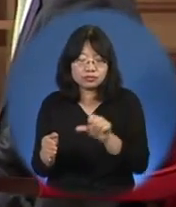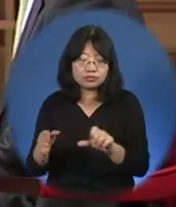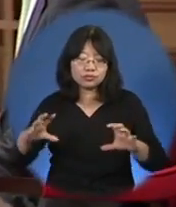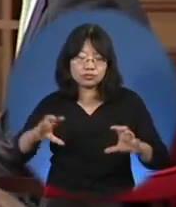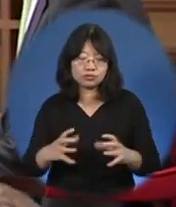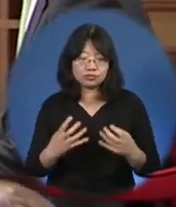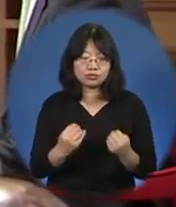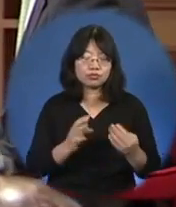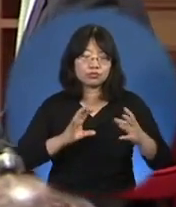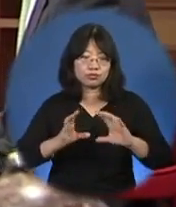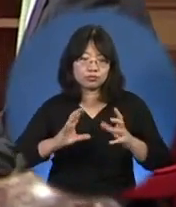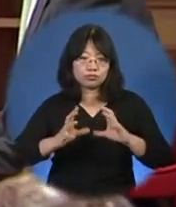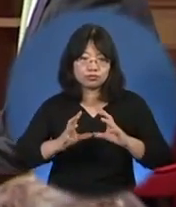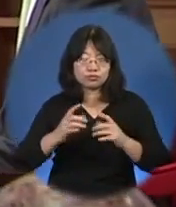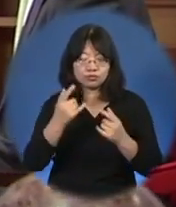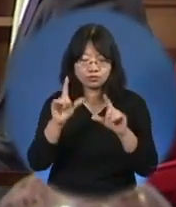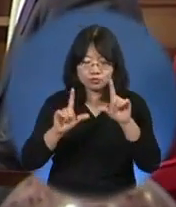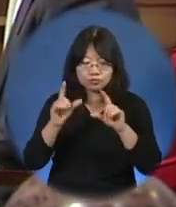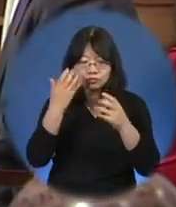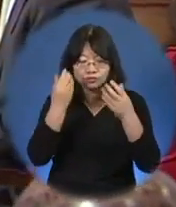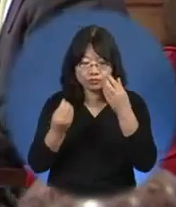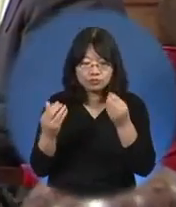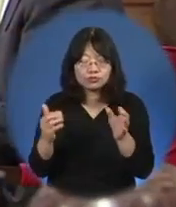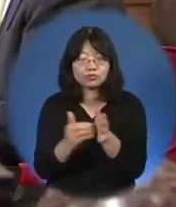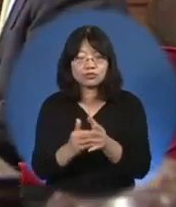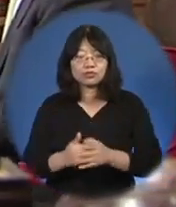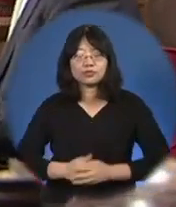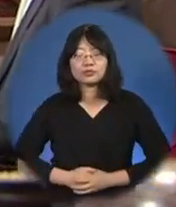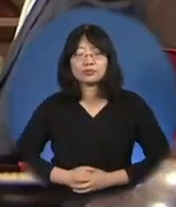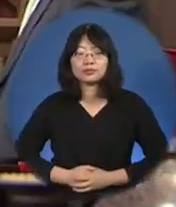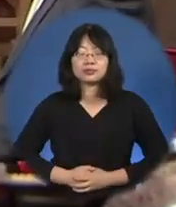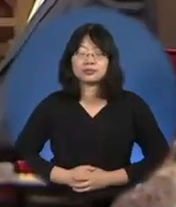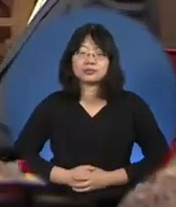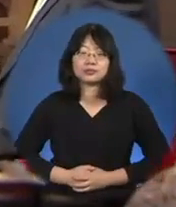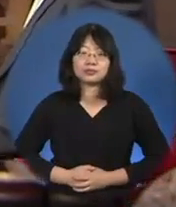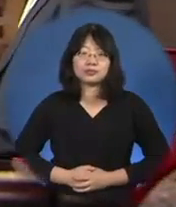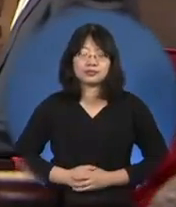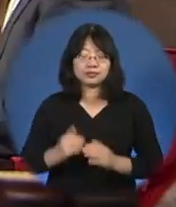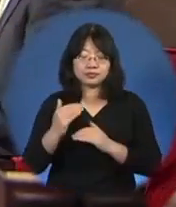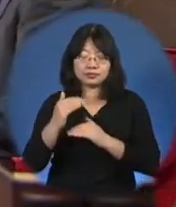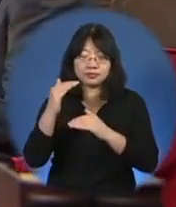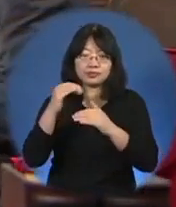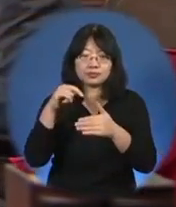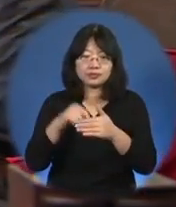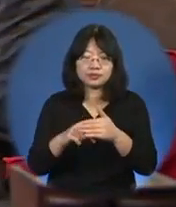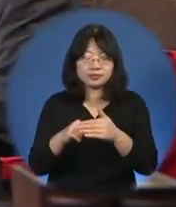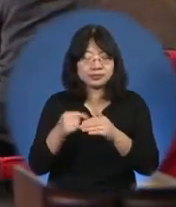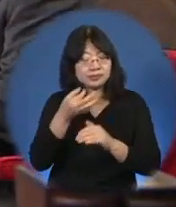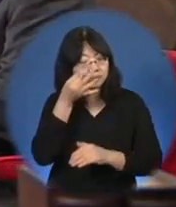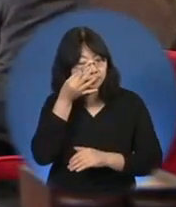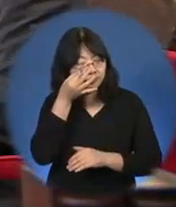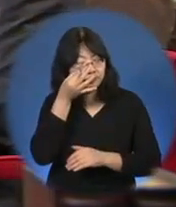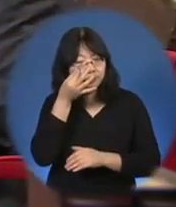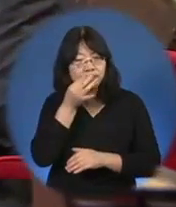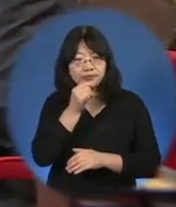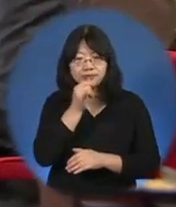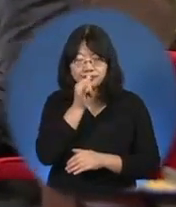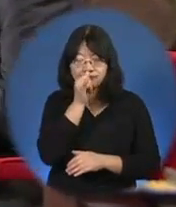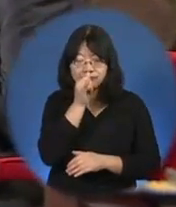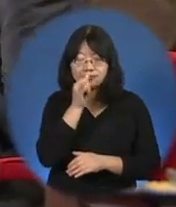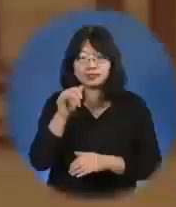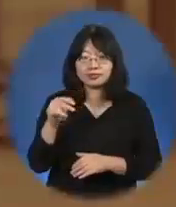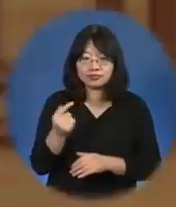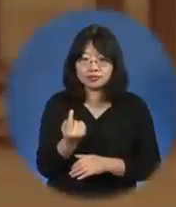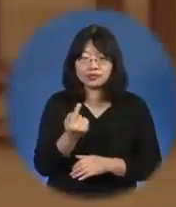굉장히 많은 또 토론하는 것을 봤고 계속 이야기 나누고. 예. 네, 그래서 네. 그 과정을 옆에서 지켜보고 있는